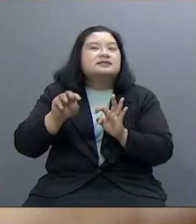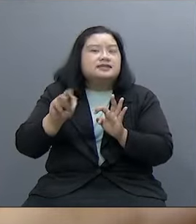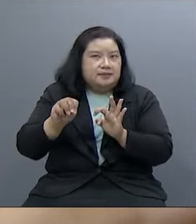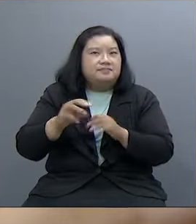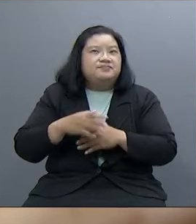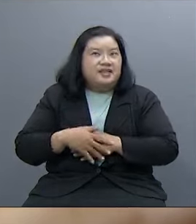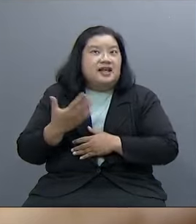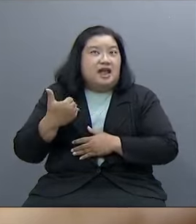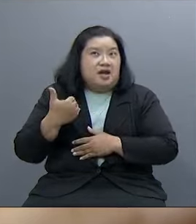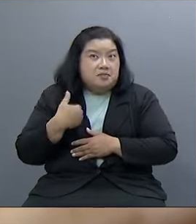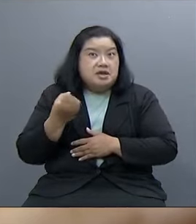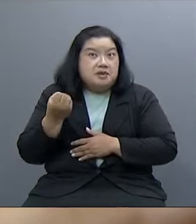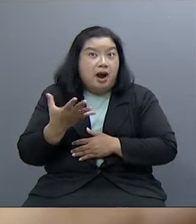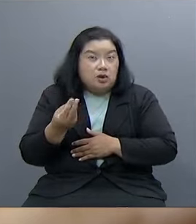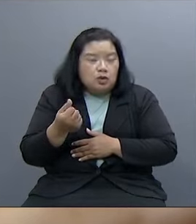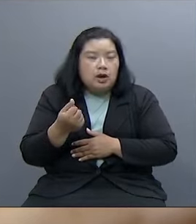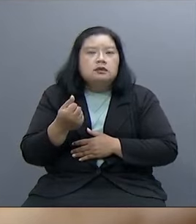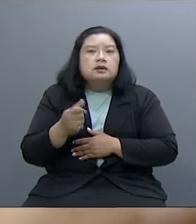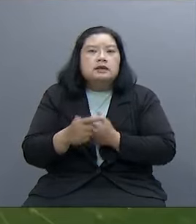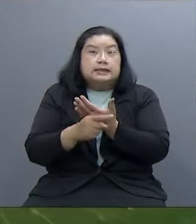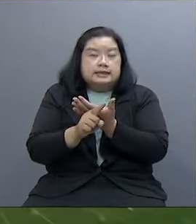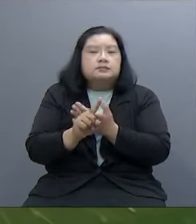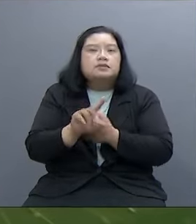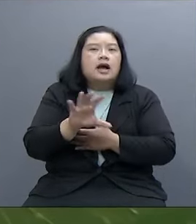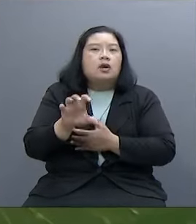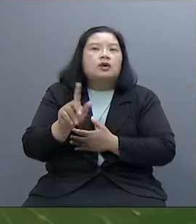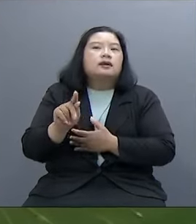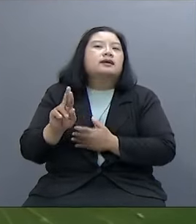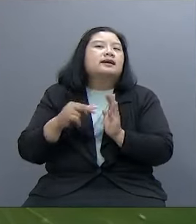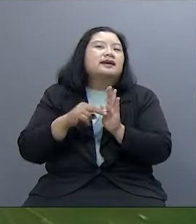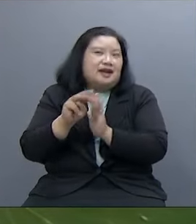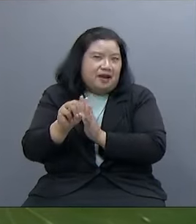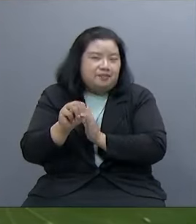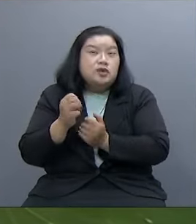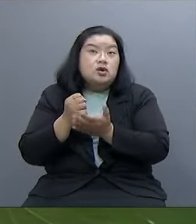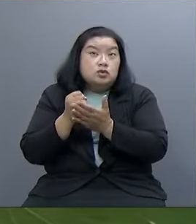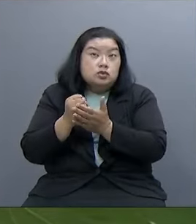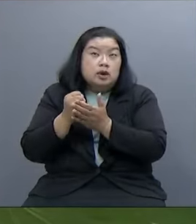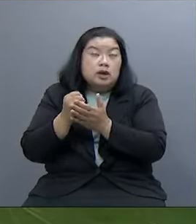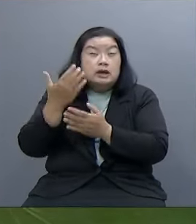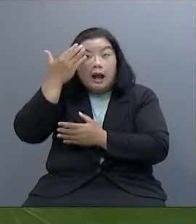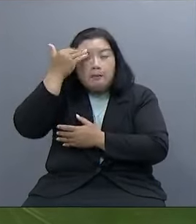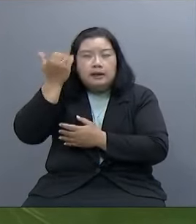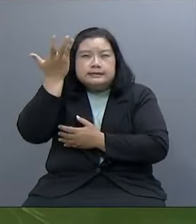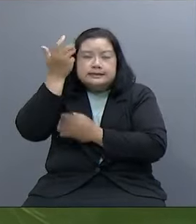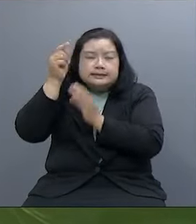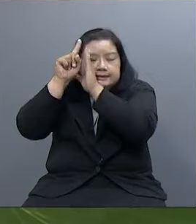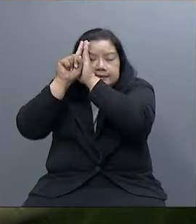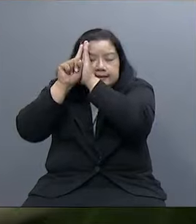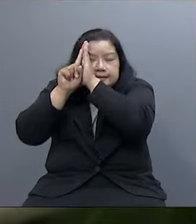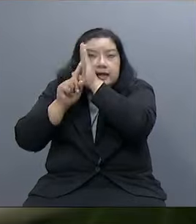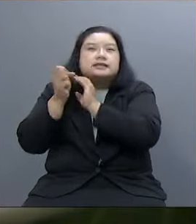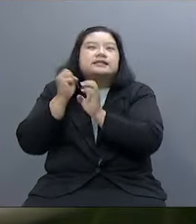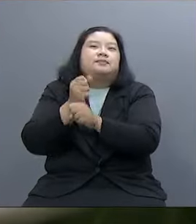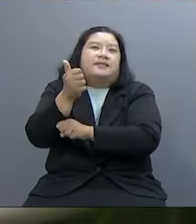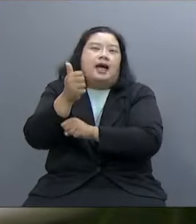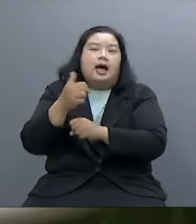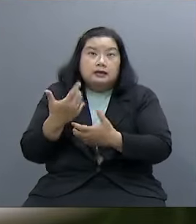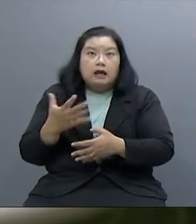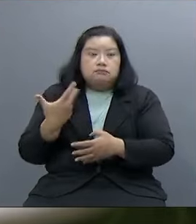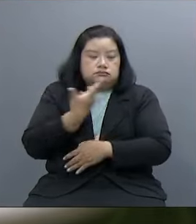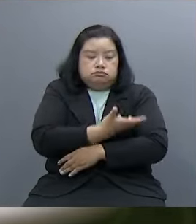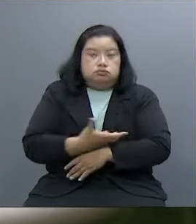พแทสเซียมมากกว่า500มิลลิกรัมค่ะโพแทสเซียมสามารถลดความดันโลหิตได้นะคะนอกจากนั้นยังทำให้กล้ามเนื้อต่างๆในร่างกายของเร